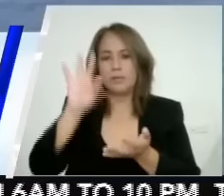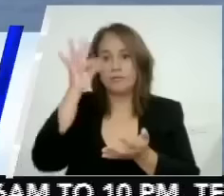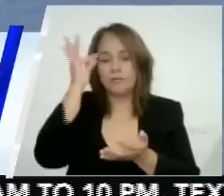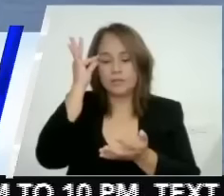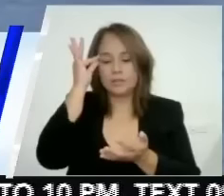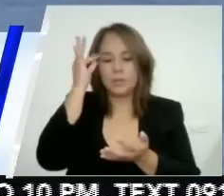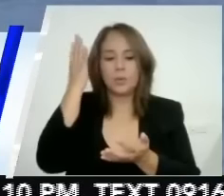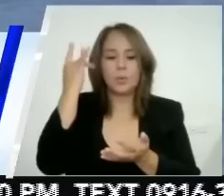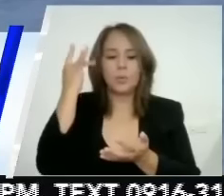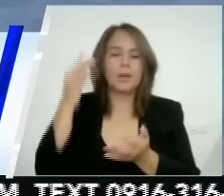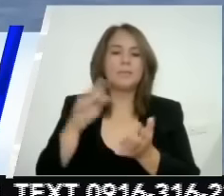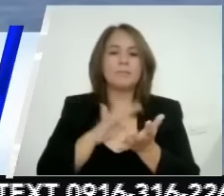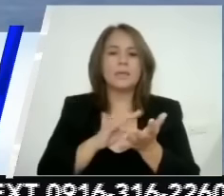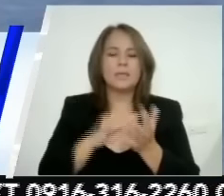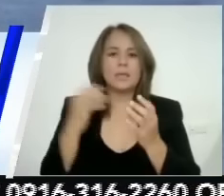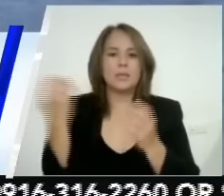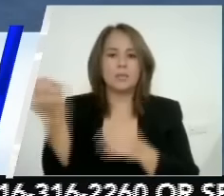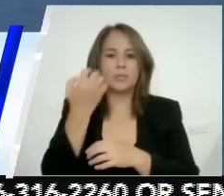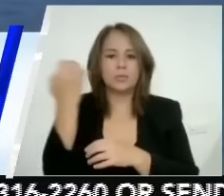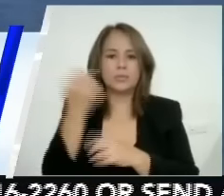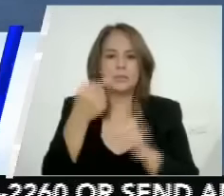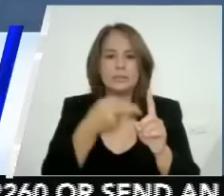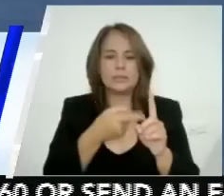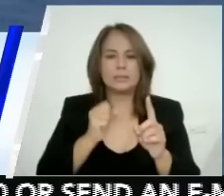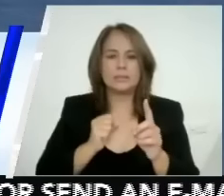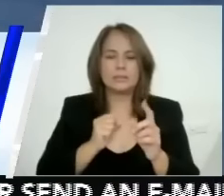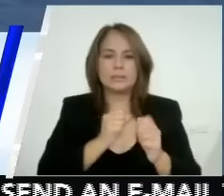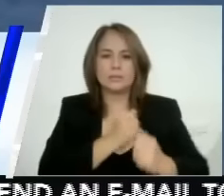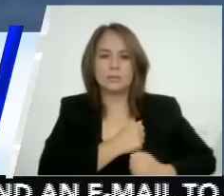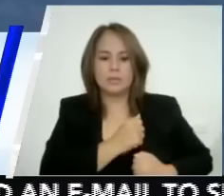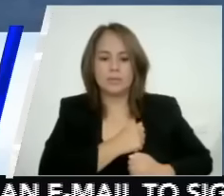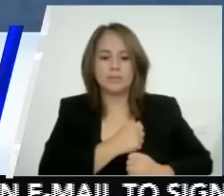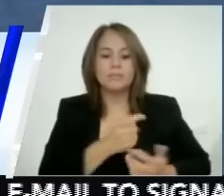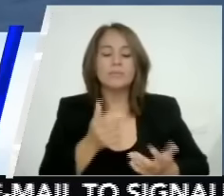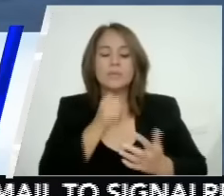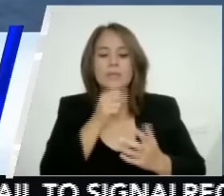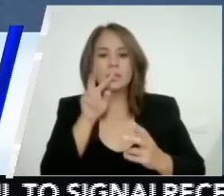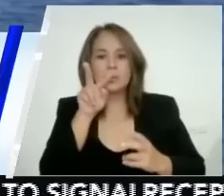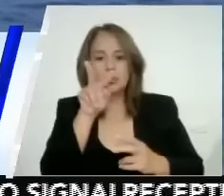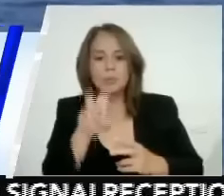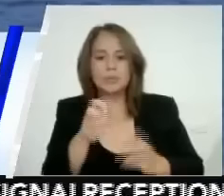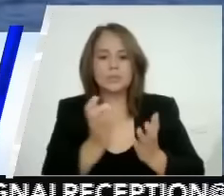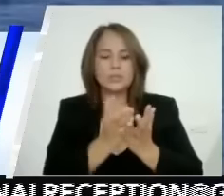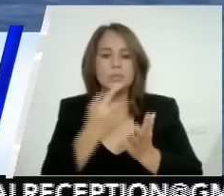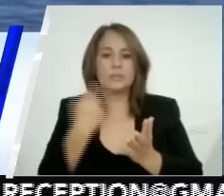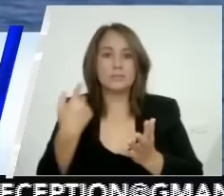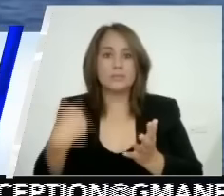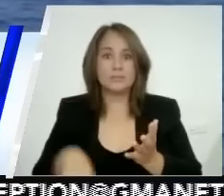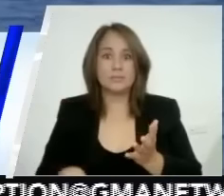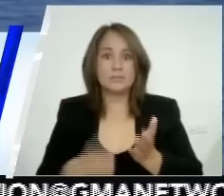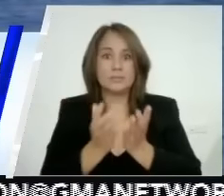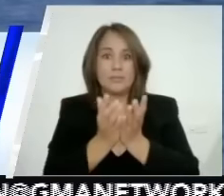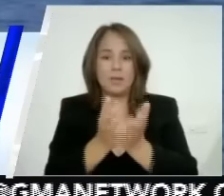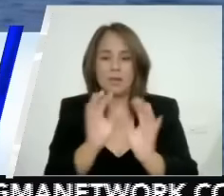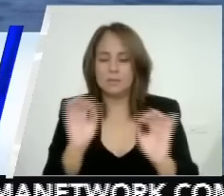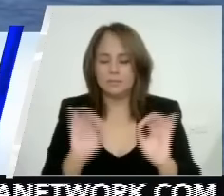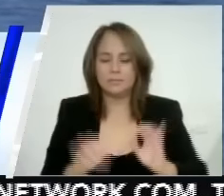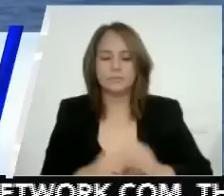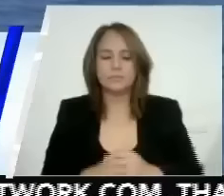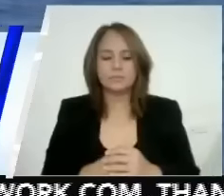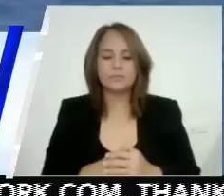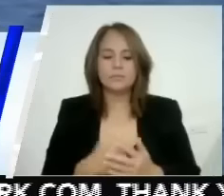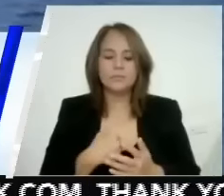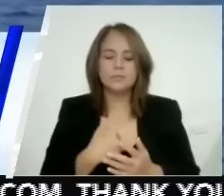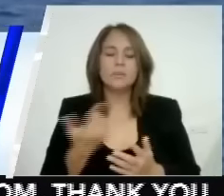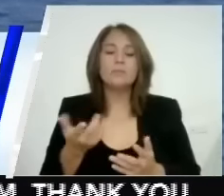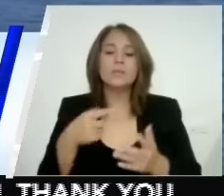medical emergency ang isa nitong sundalo. Hindi na rin namataan ang Chinese frigate. Samantala, habang sinisimula ng search